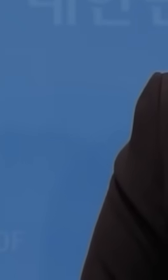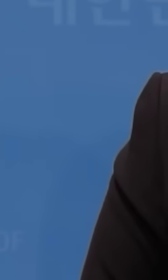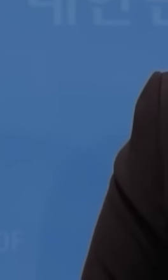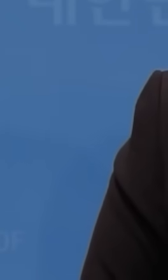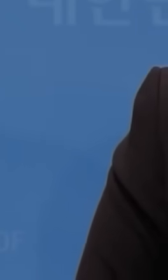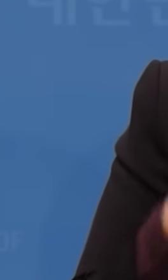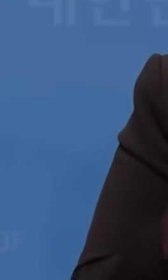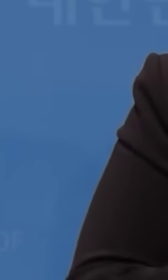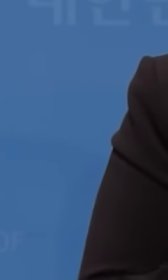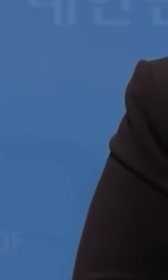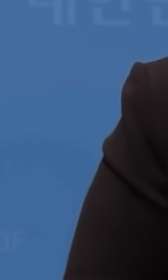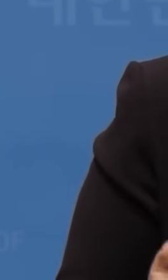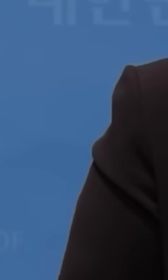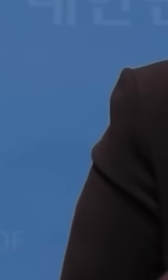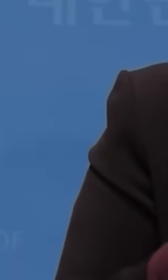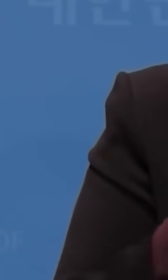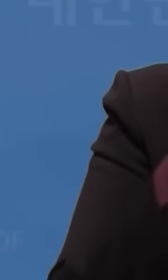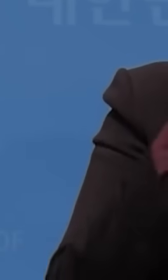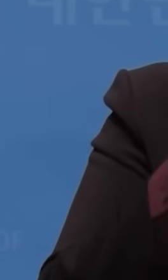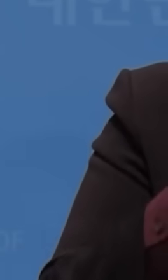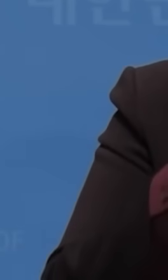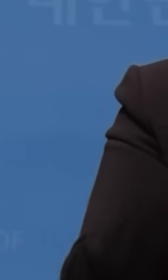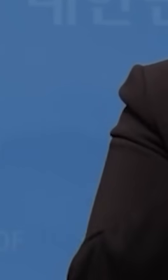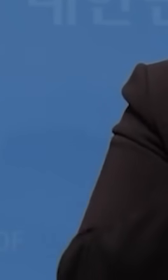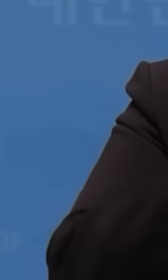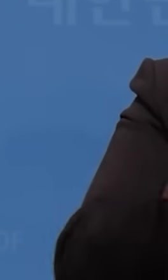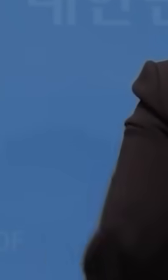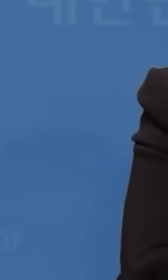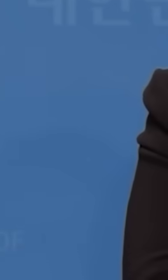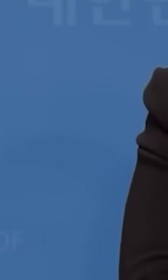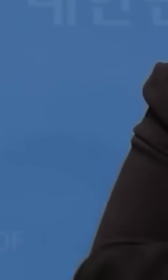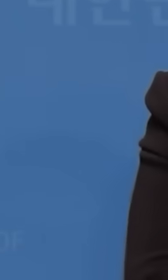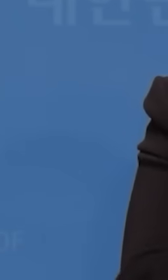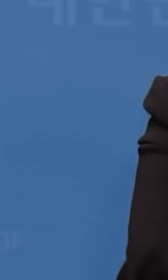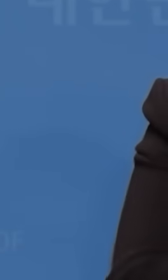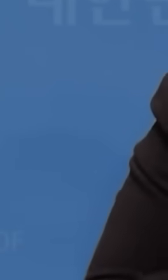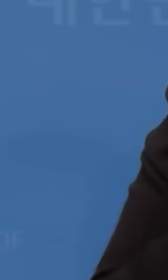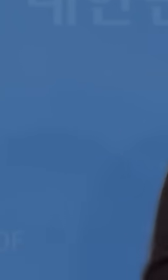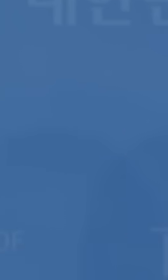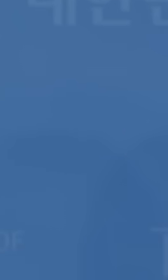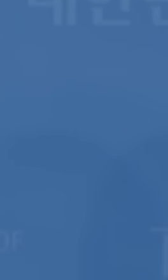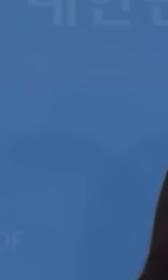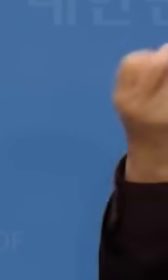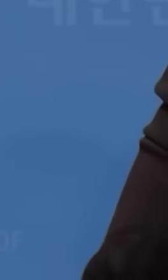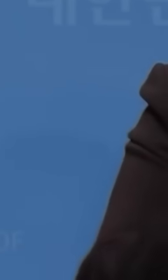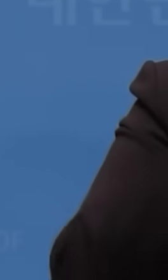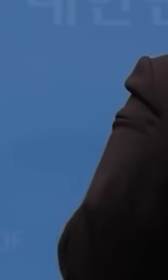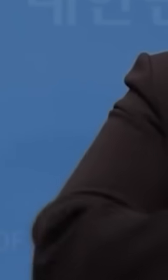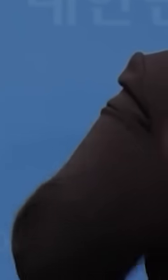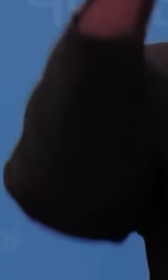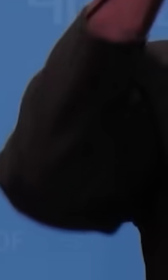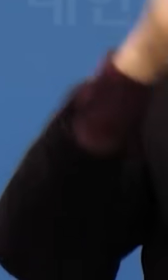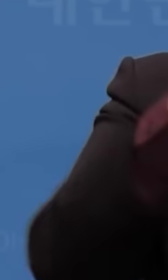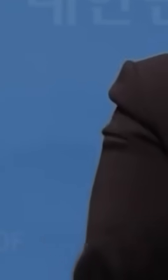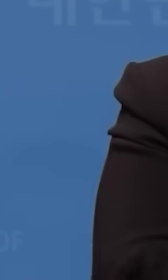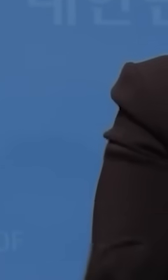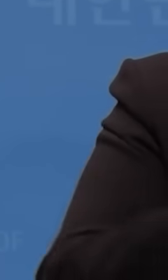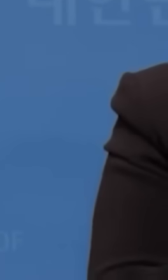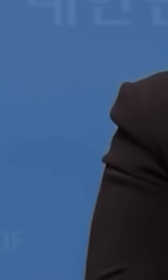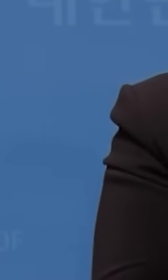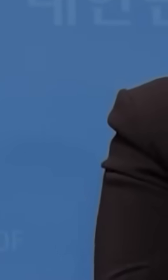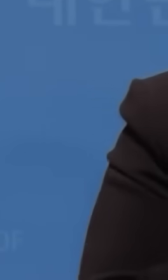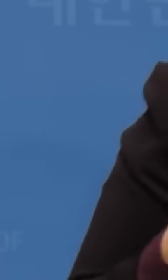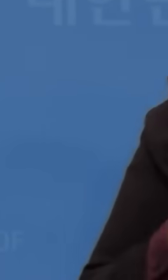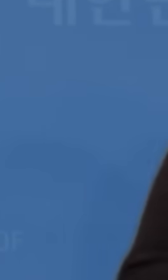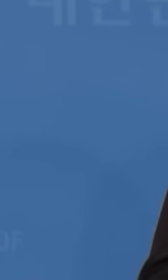너무 안타까워서 당을 위한 조언이라고, 그리고 당을 위한 정말 절실한 비판이라고